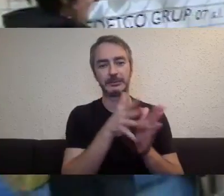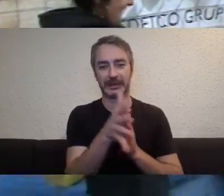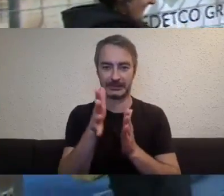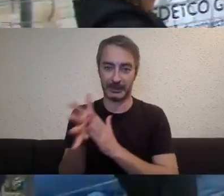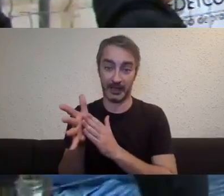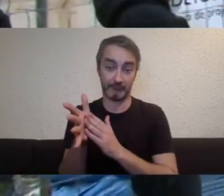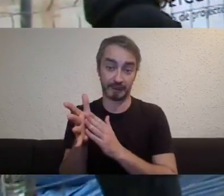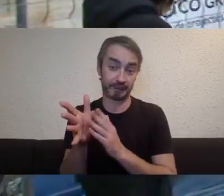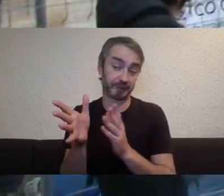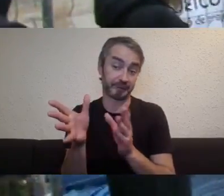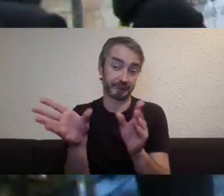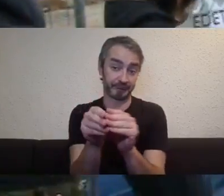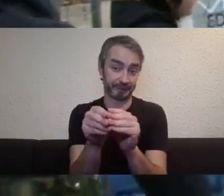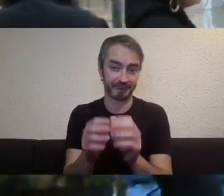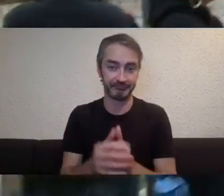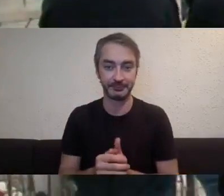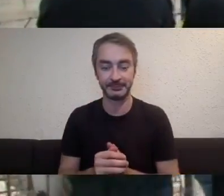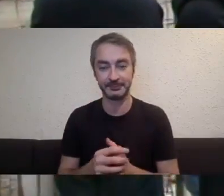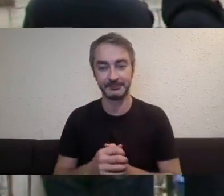Per separat.